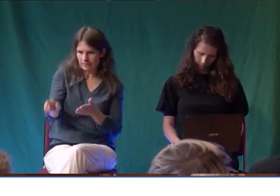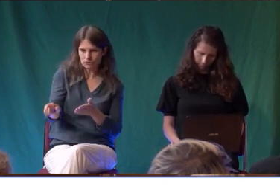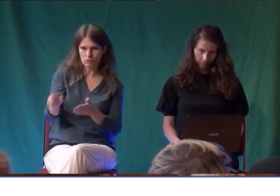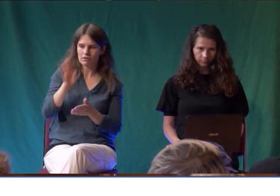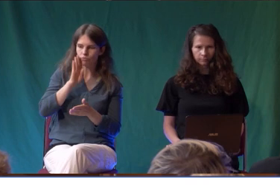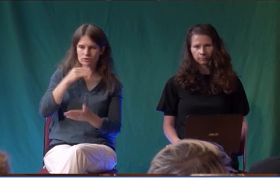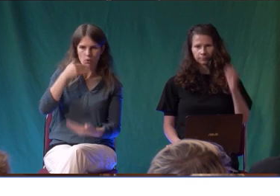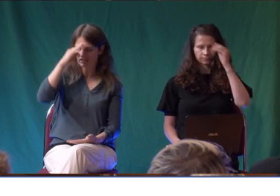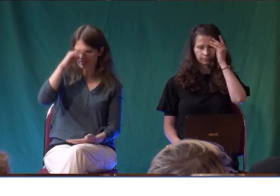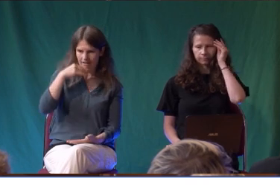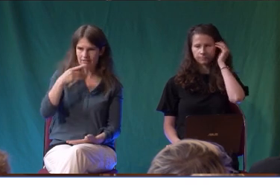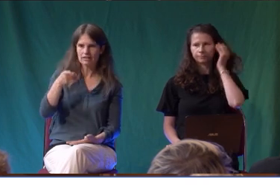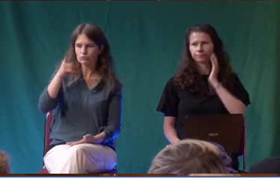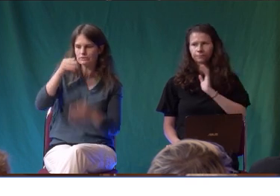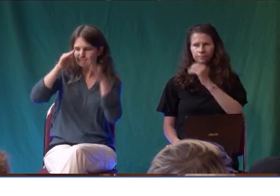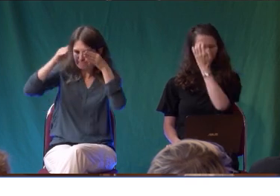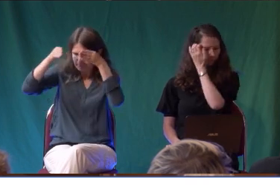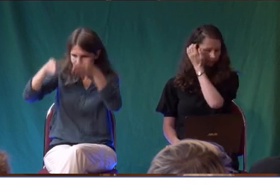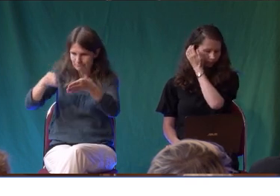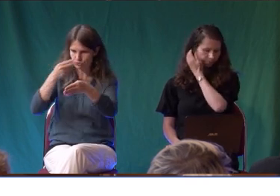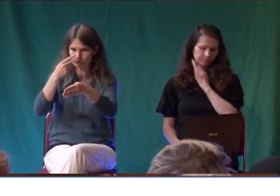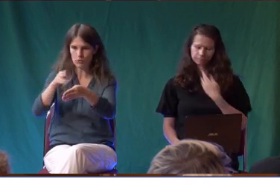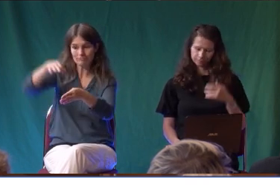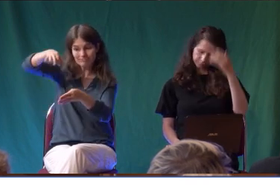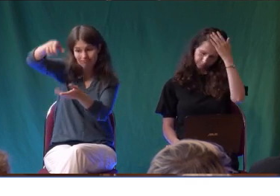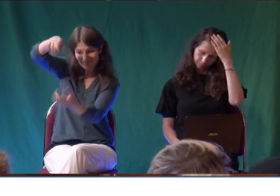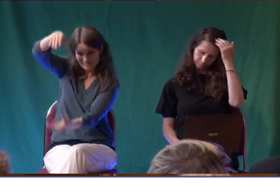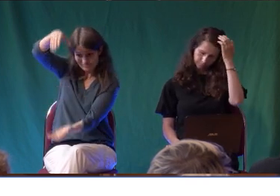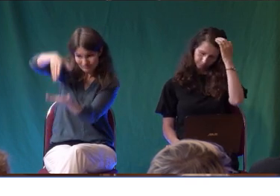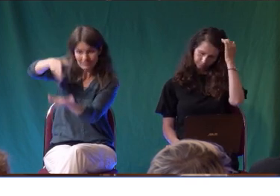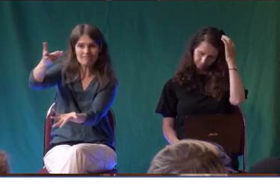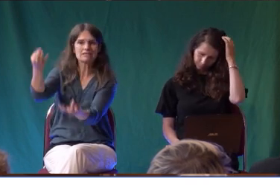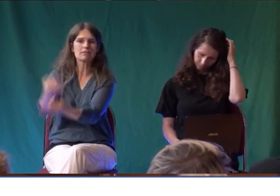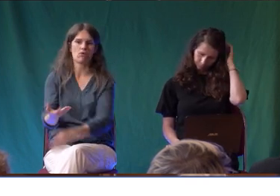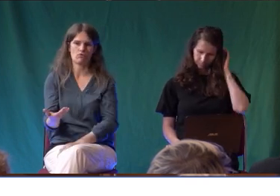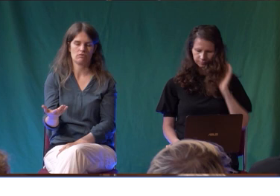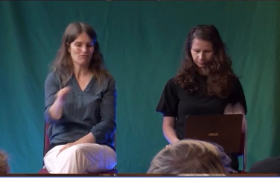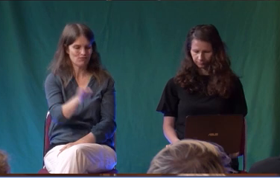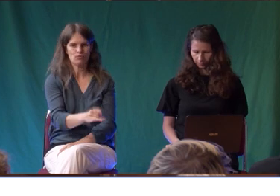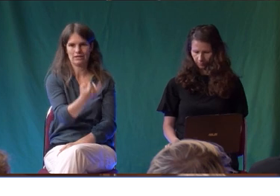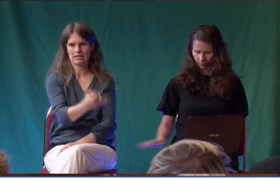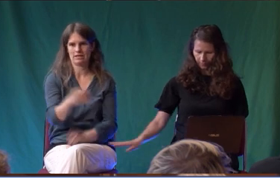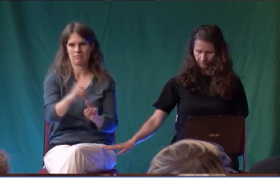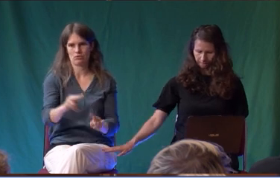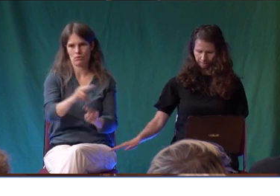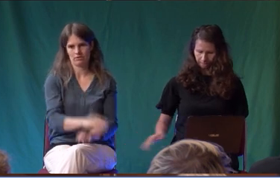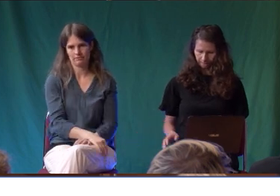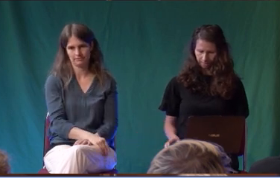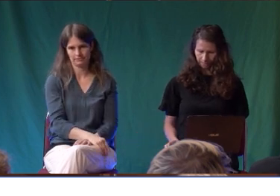im Umgang mit dem Kind also bei der Betreuung und Versorgung des Kindes tatsächlich benötigen